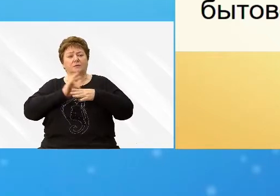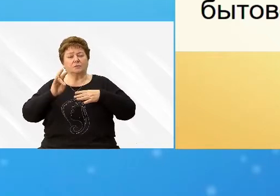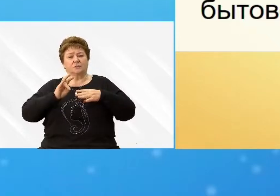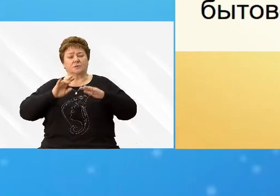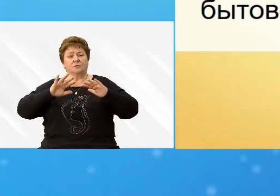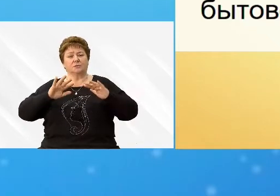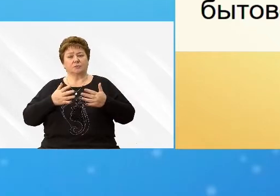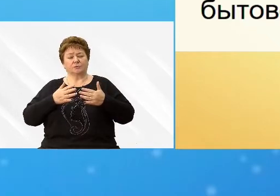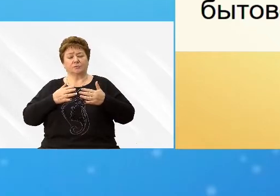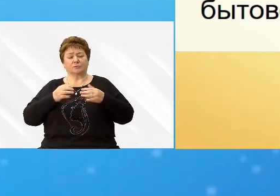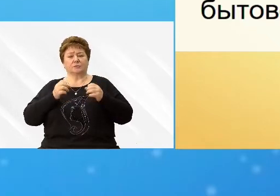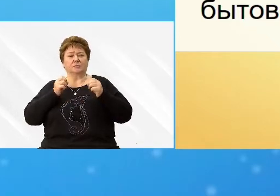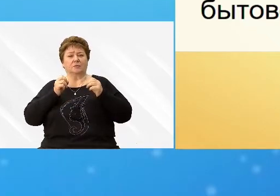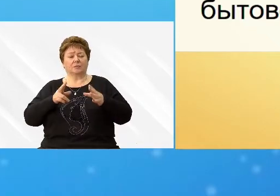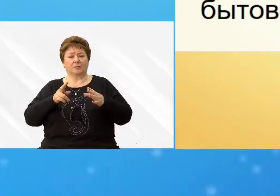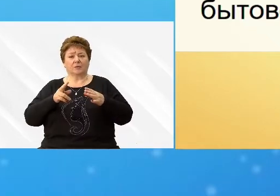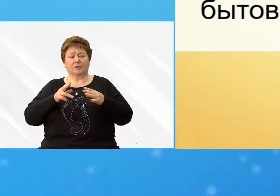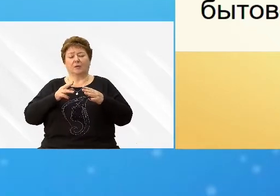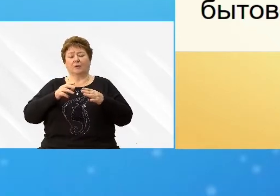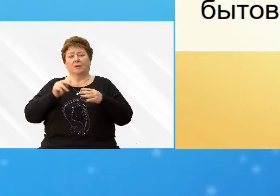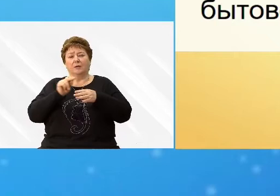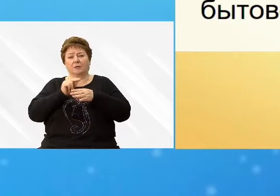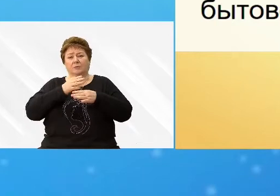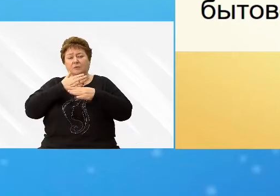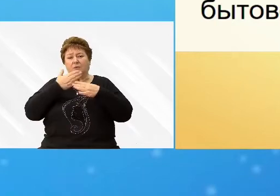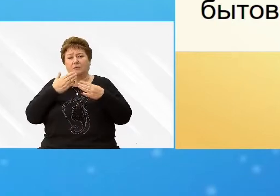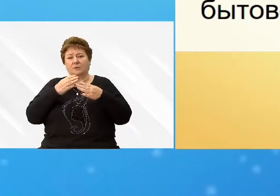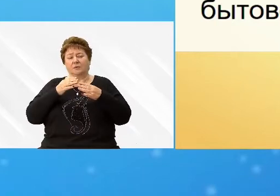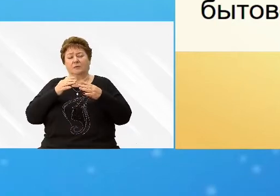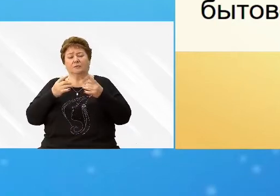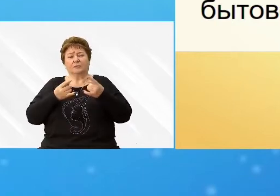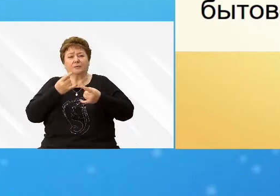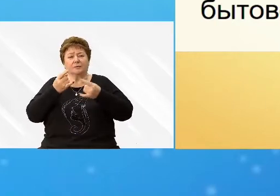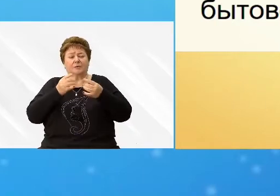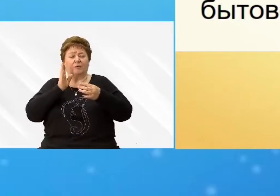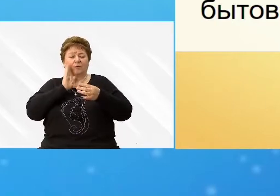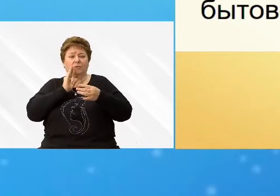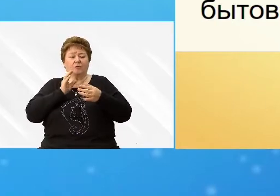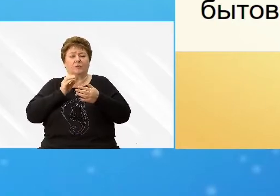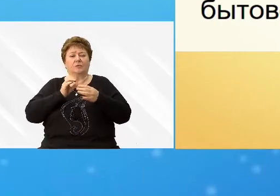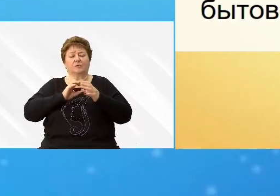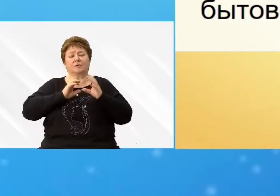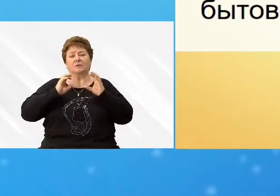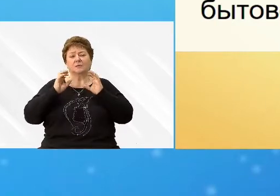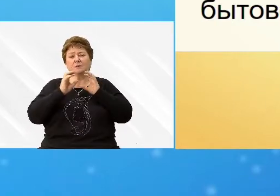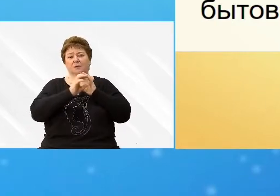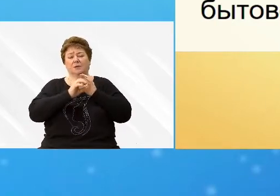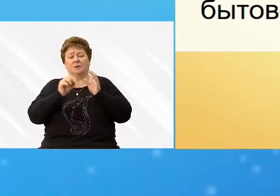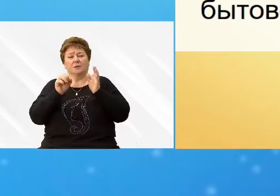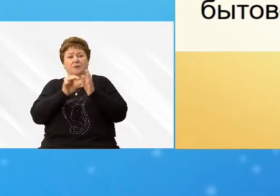не отремонтированная отопительная система система водоснабжения неисправная